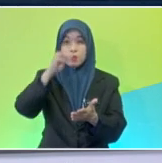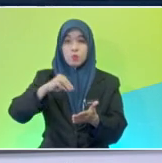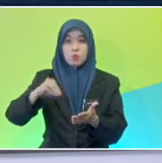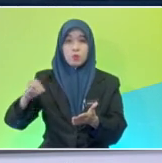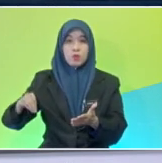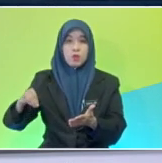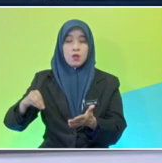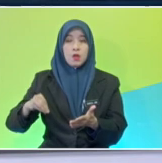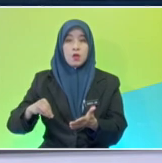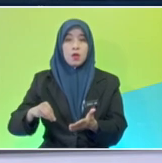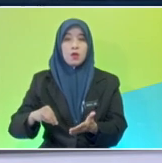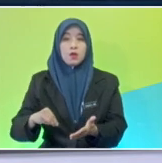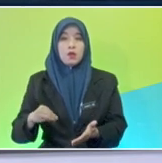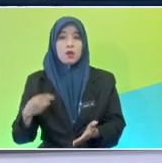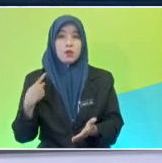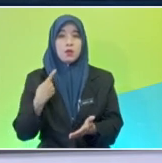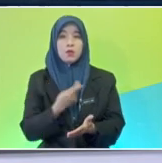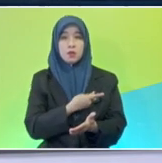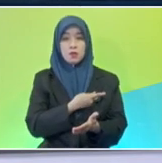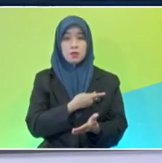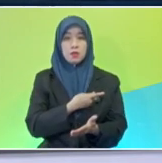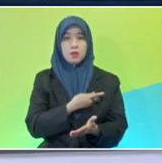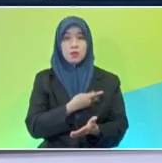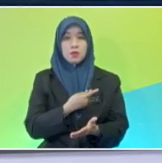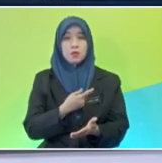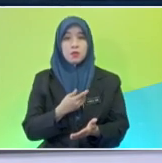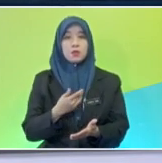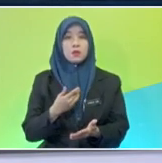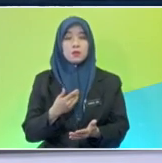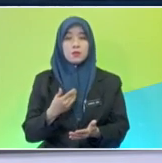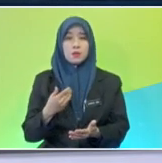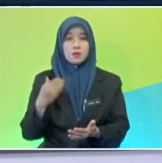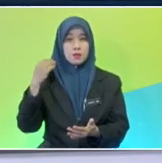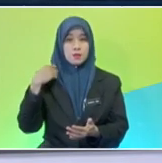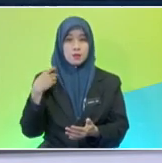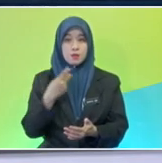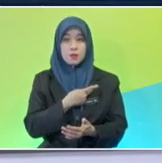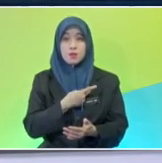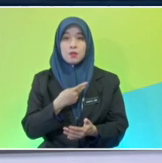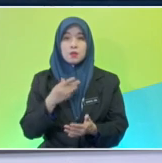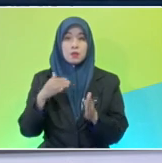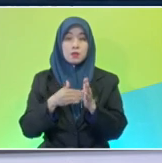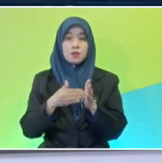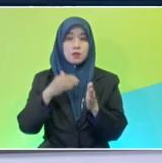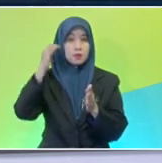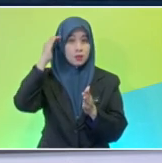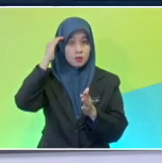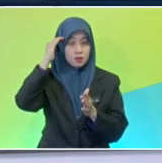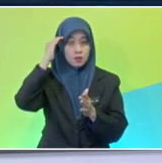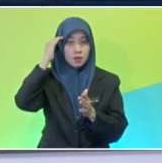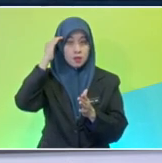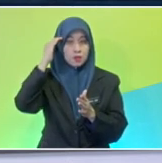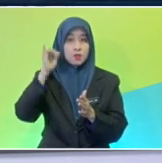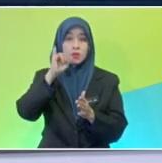hari Isnin ke hari Ahad kita sekolah. Jadi cikgu mulakan dengan hari Isnin. Jadi cikgu nyatakan kat sinilah hari Isnin adalah hari permulaan